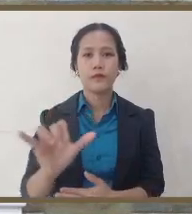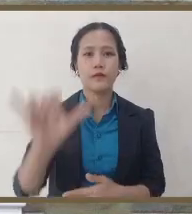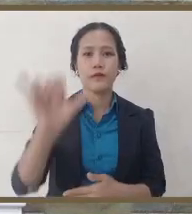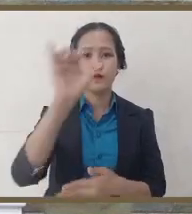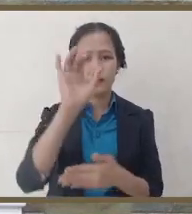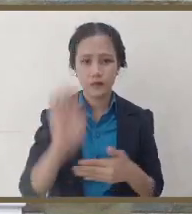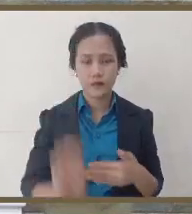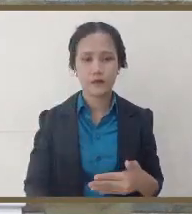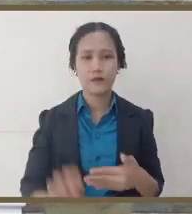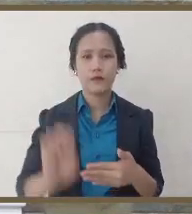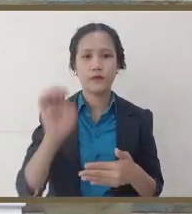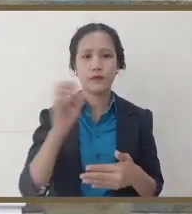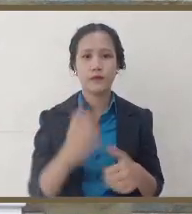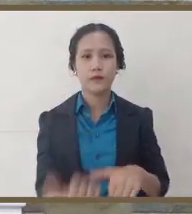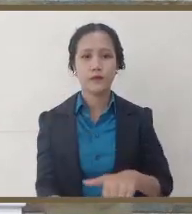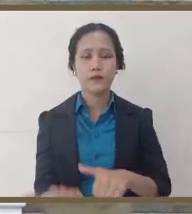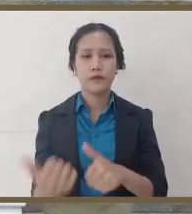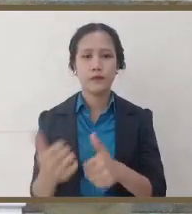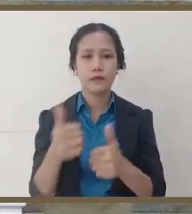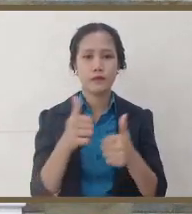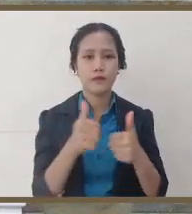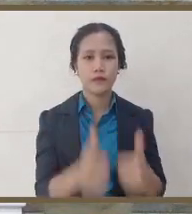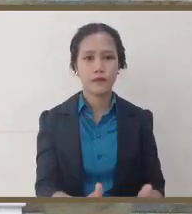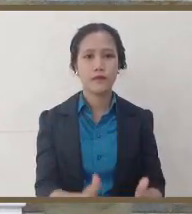wakas, ang baptista'y